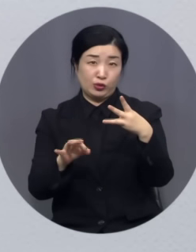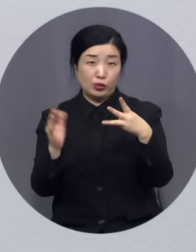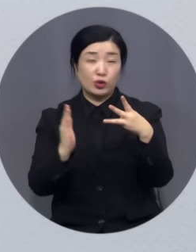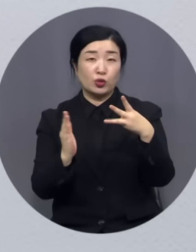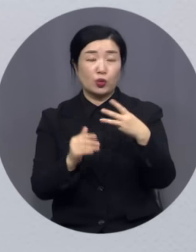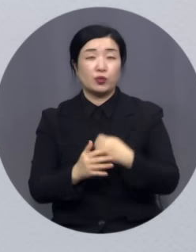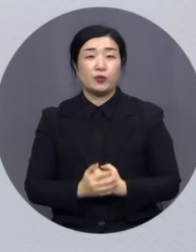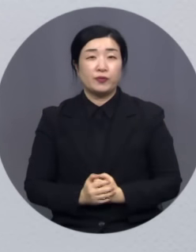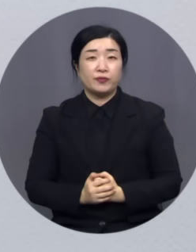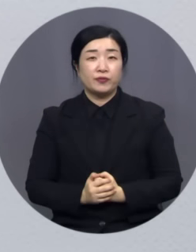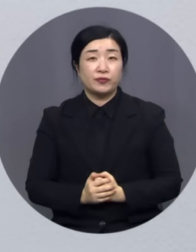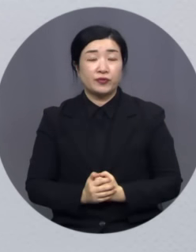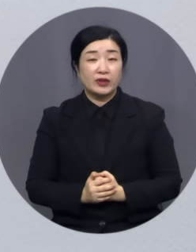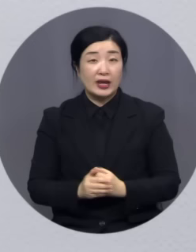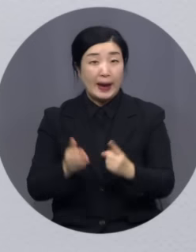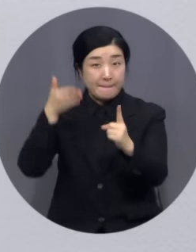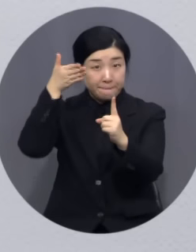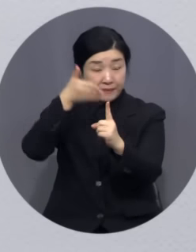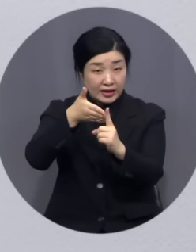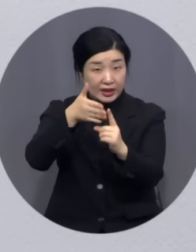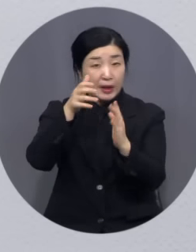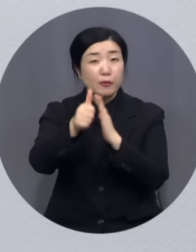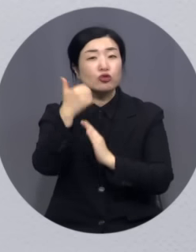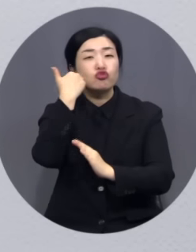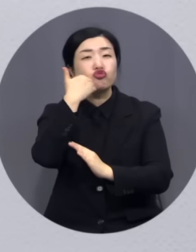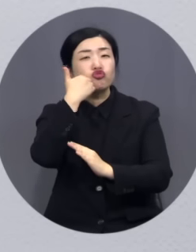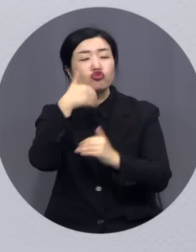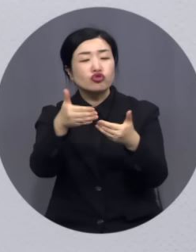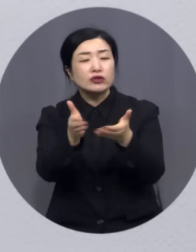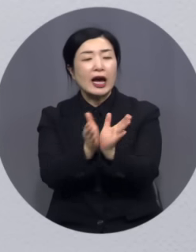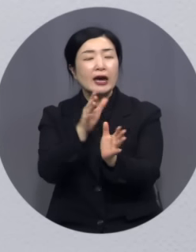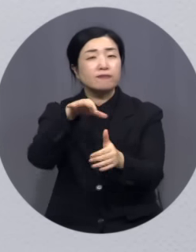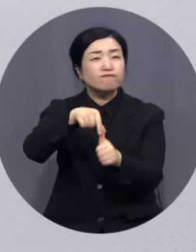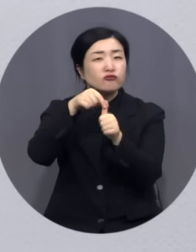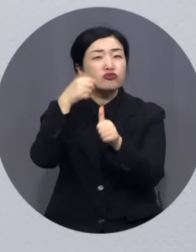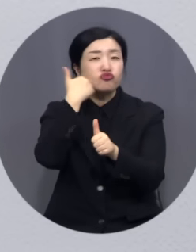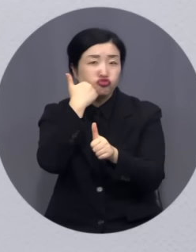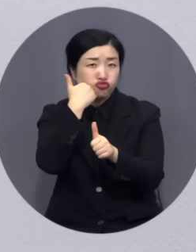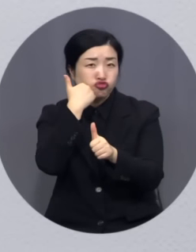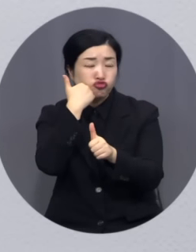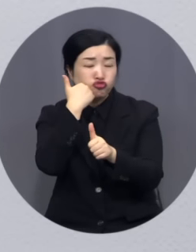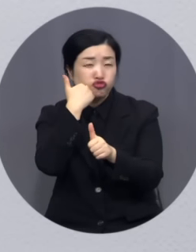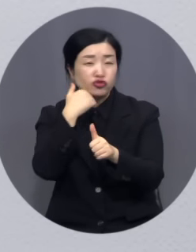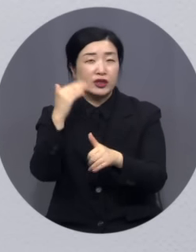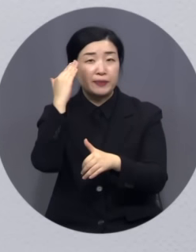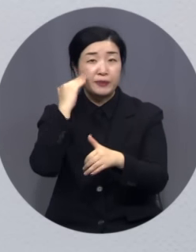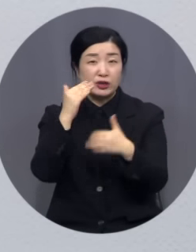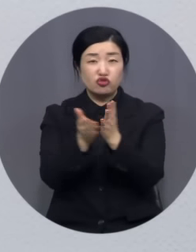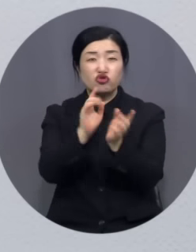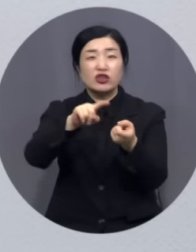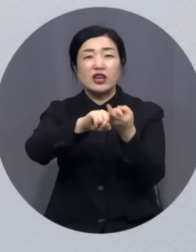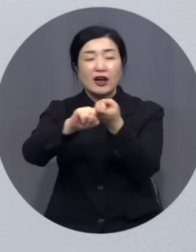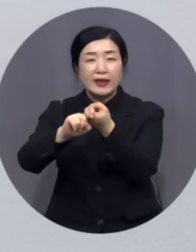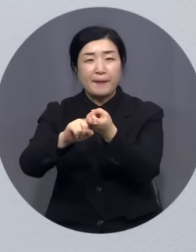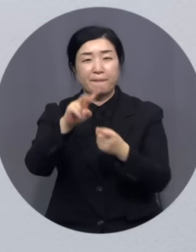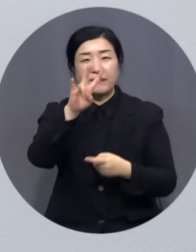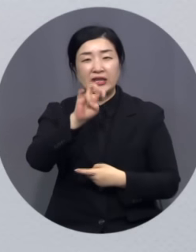7% 비례대표선거 에서 어느 정당에 투표하겠다 민주 연합